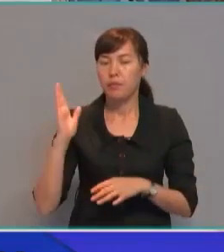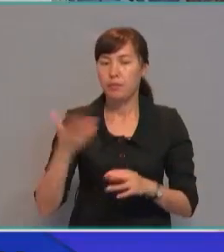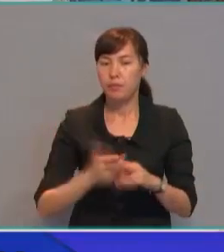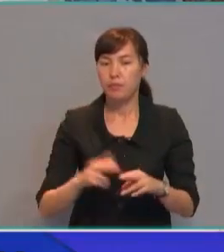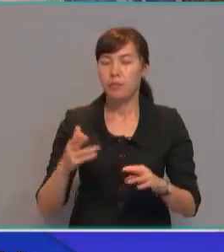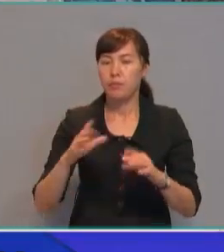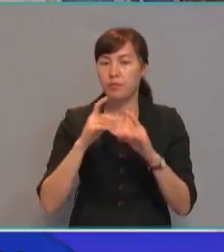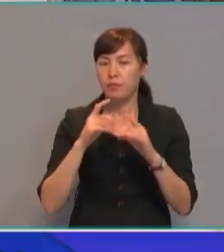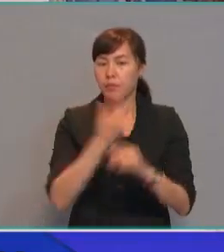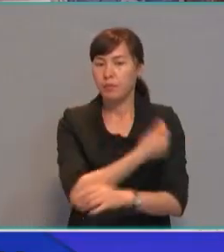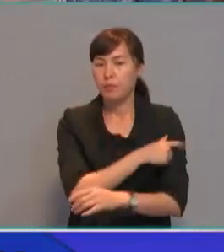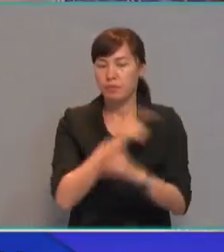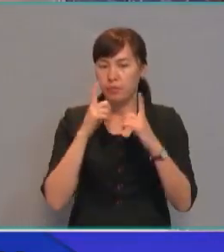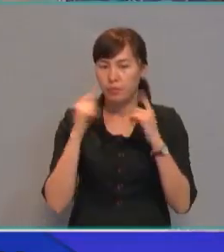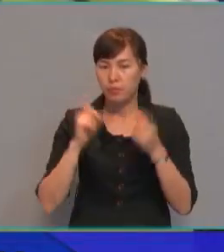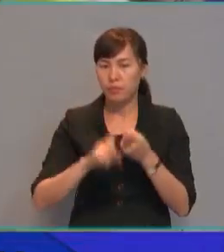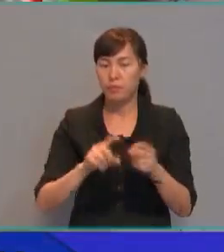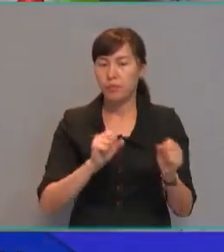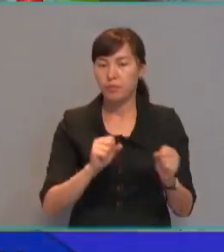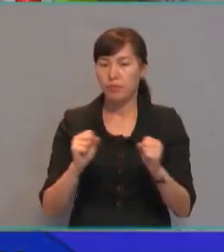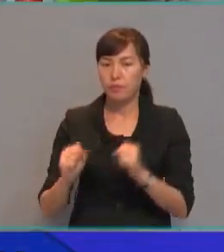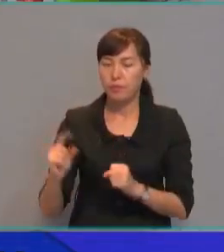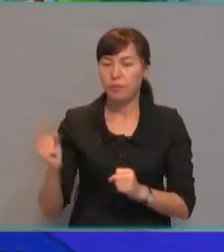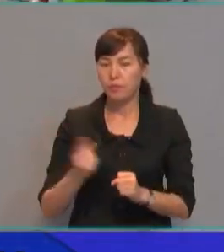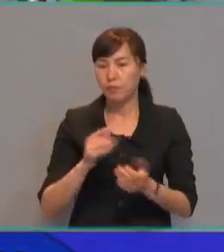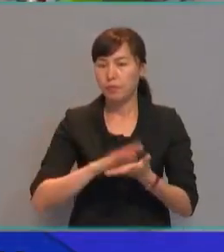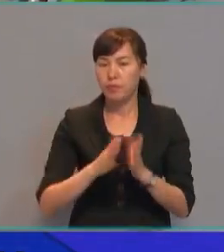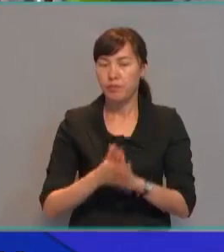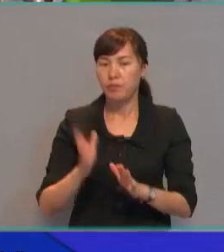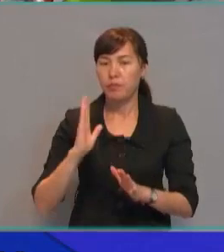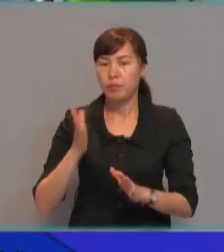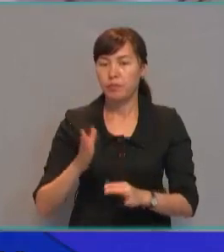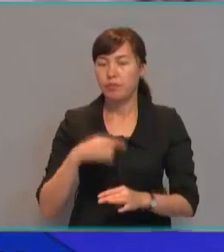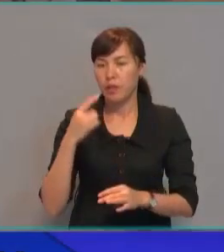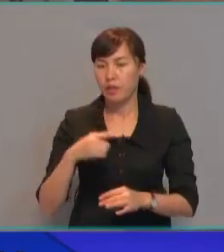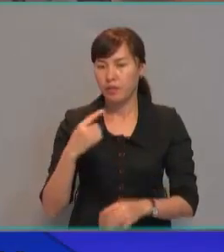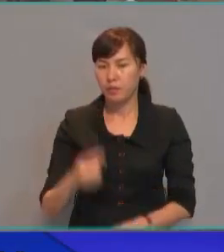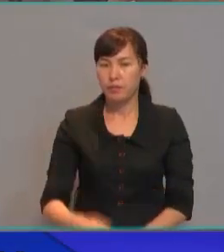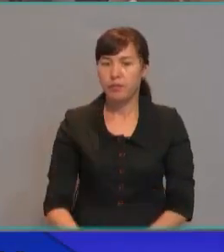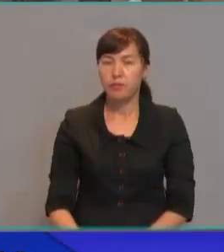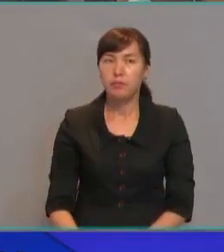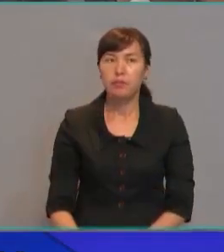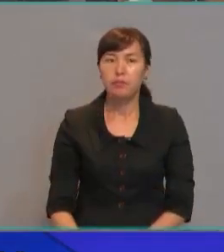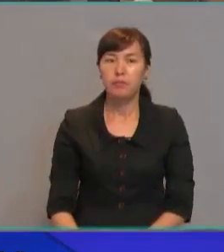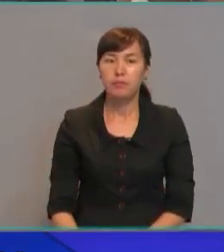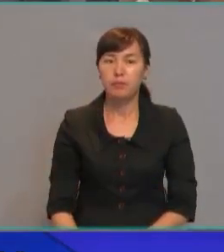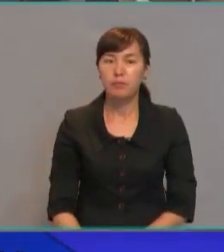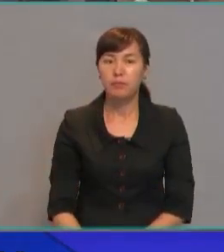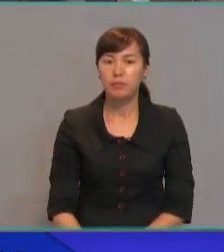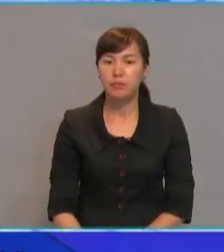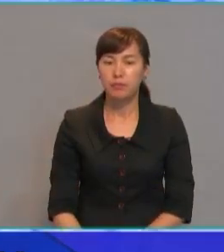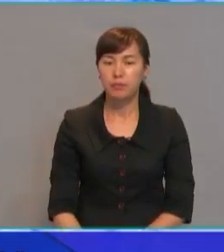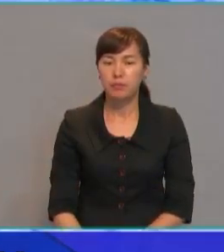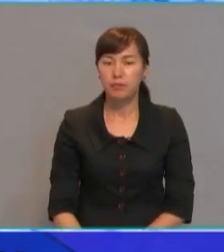қолданылмақ. Себебі медициналық маска вирустан қорғанудың алғашқы шарасы болып табылатындығын мамандар ескертеді. Біздің